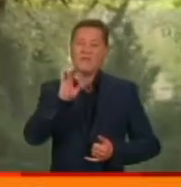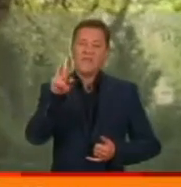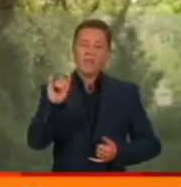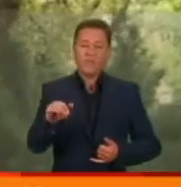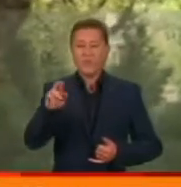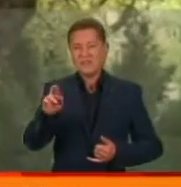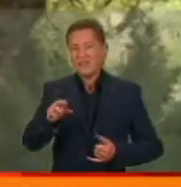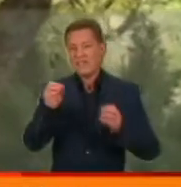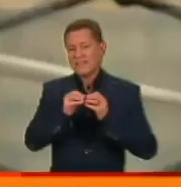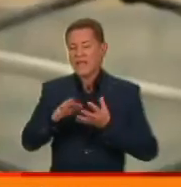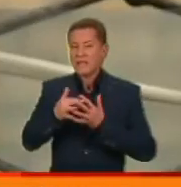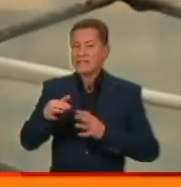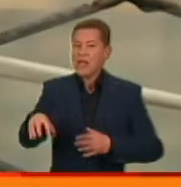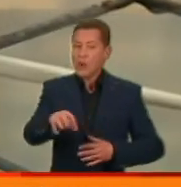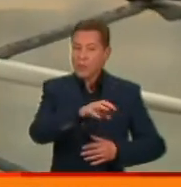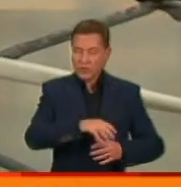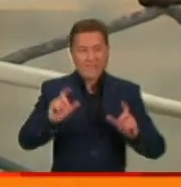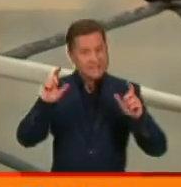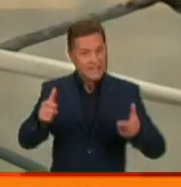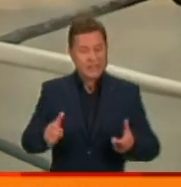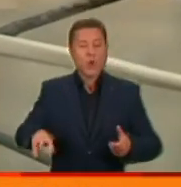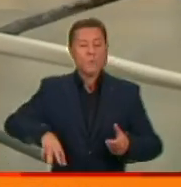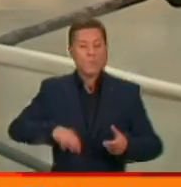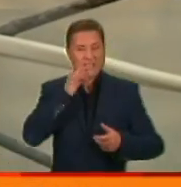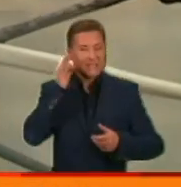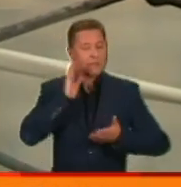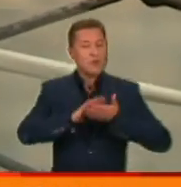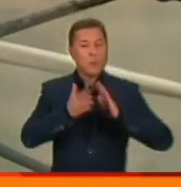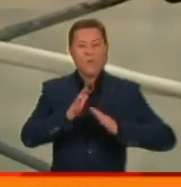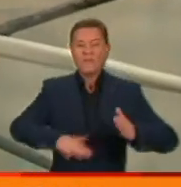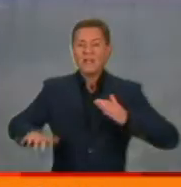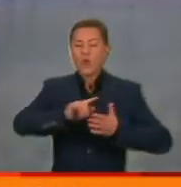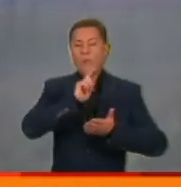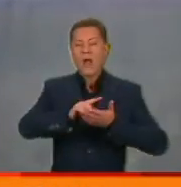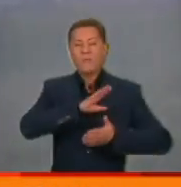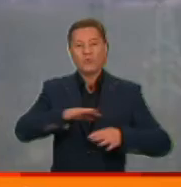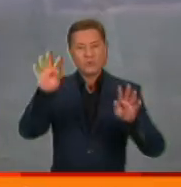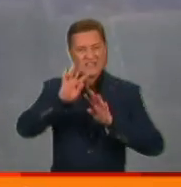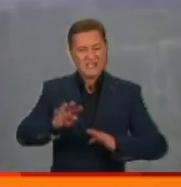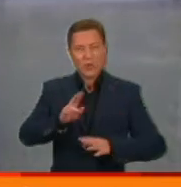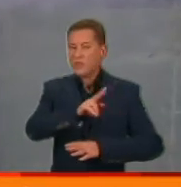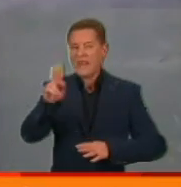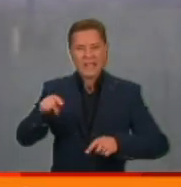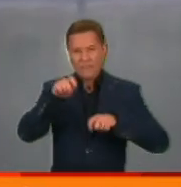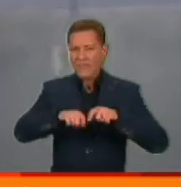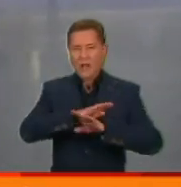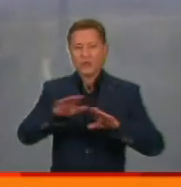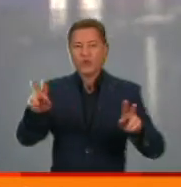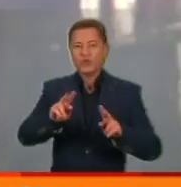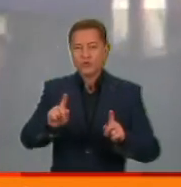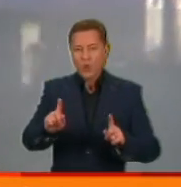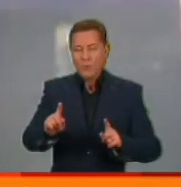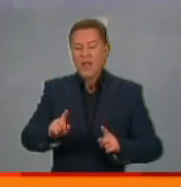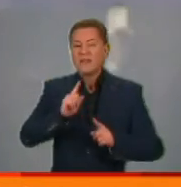населених пунктів. Згідно з мінськими домовленостями, територія, де вона розташована, має бути сірою, ніким не контрольованою, аби уникнути в тій